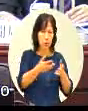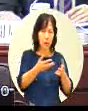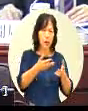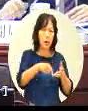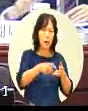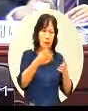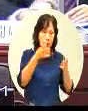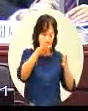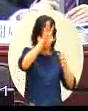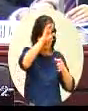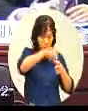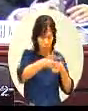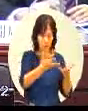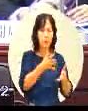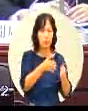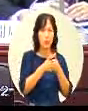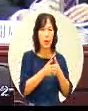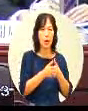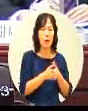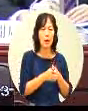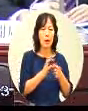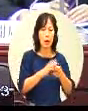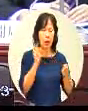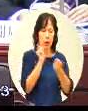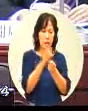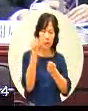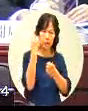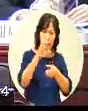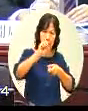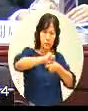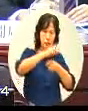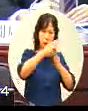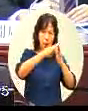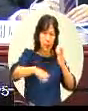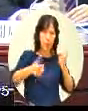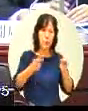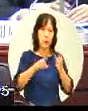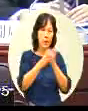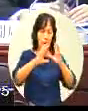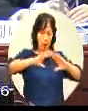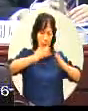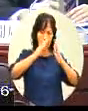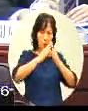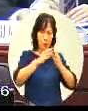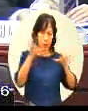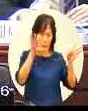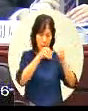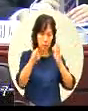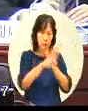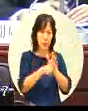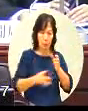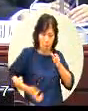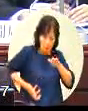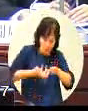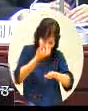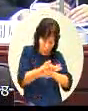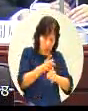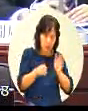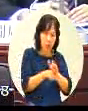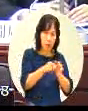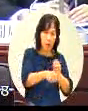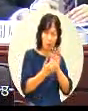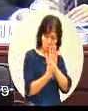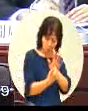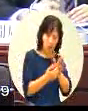带疾病的问题，一定要跟新加坡一样，用国家的资源投入整个登革热